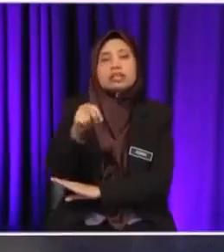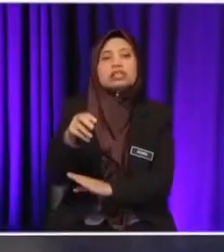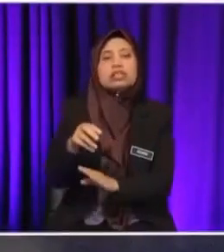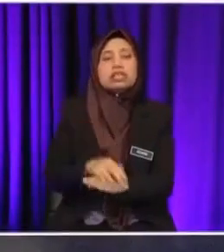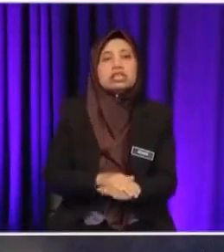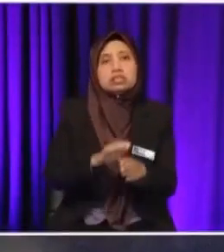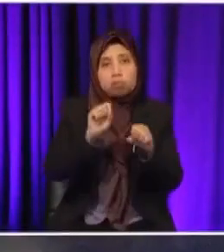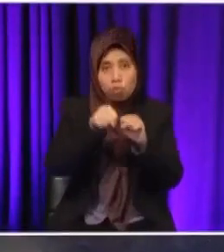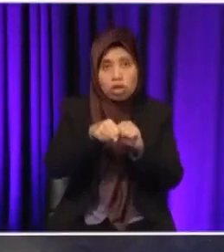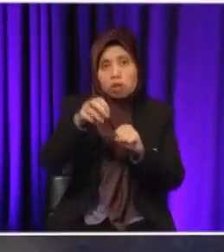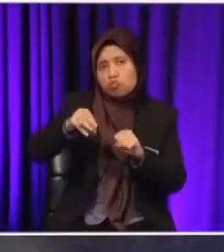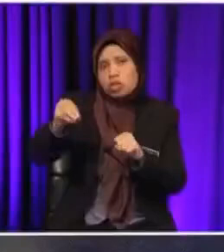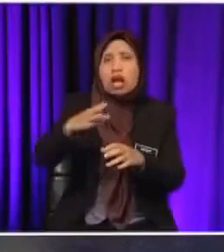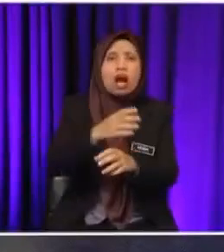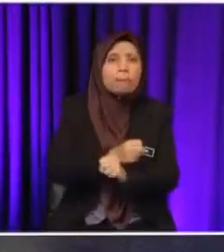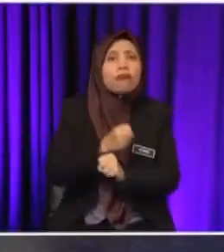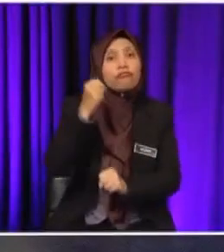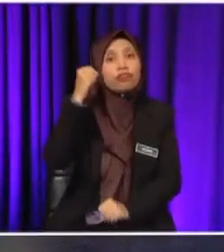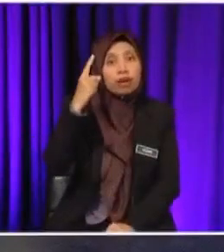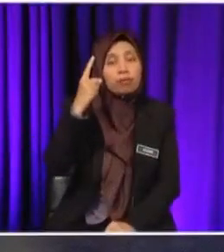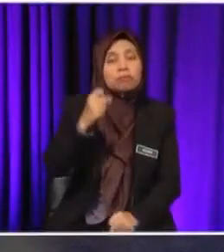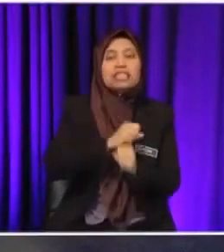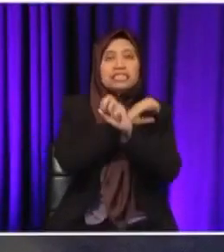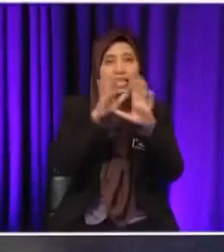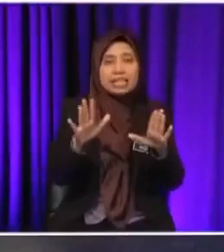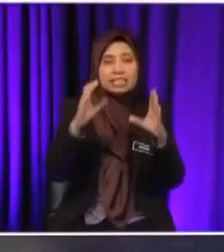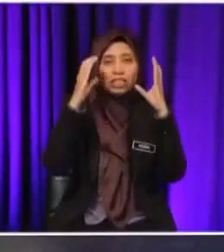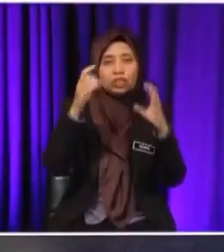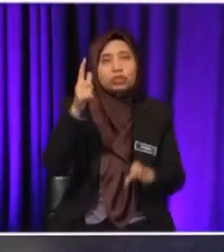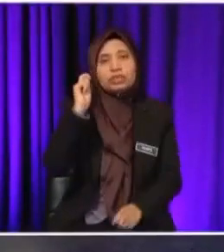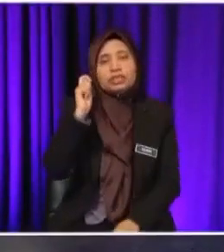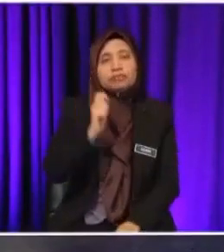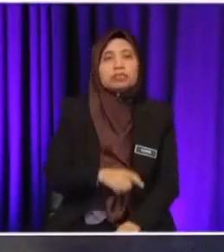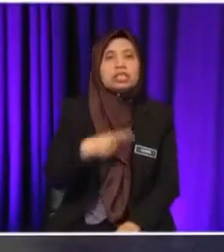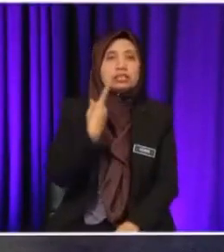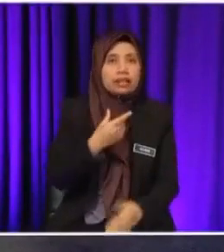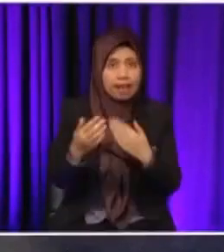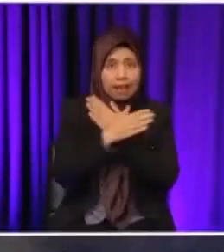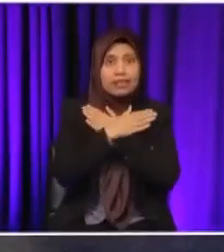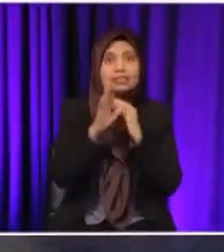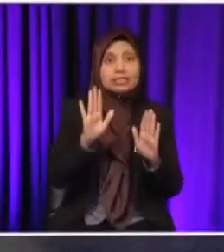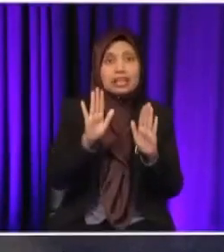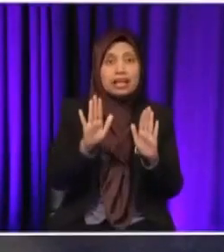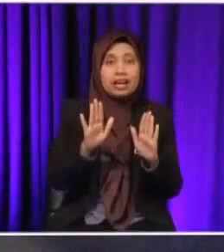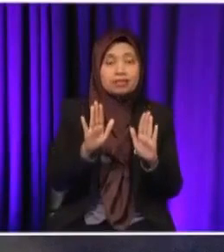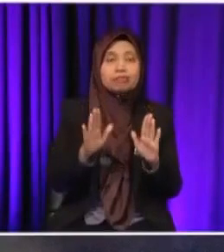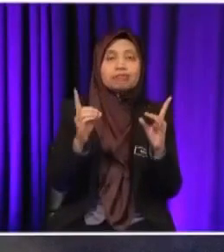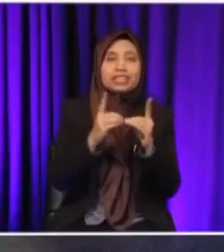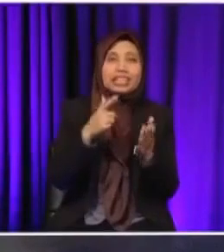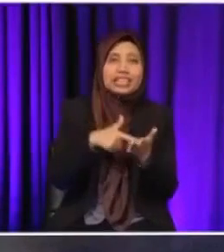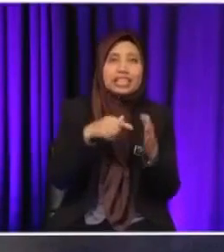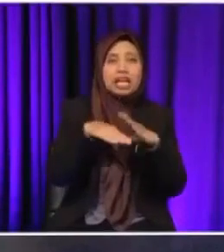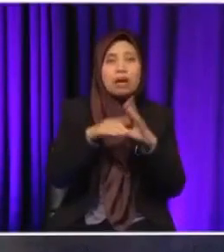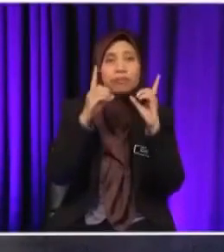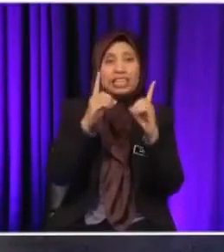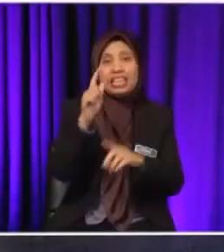Mudah-mudahan murid-murid dapat faham dengan jelas penerangan daripada Cikgu setakat ini. Kita nak berehat seketika, kembali lagi bersama kami